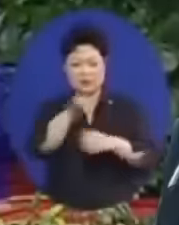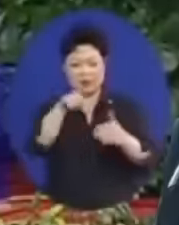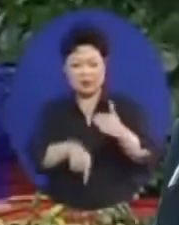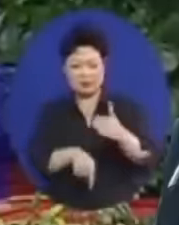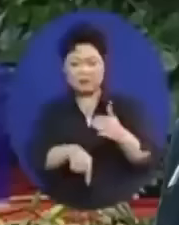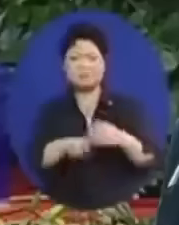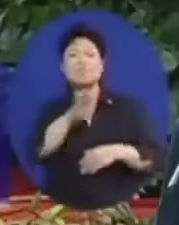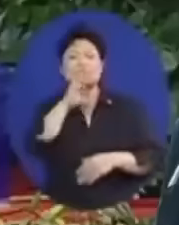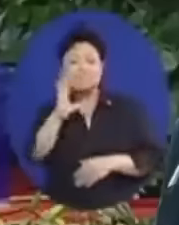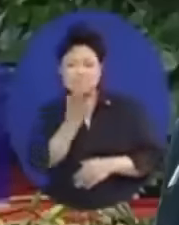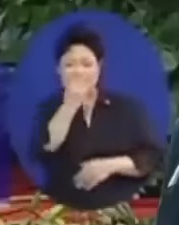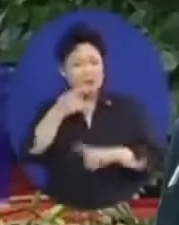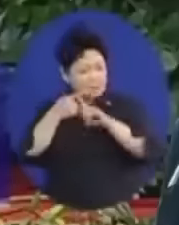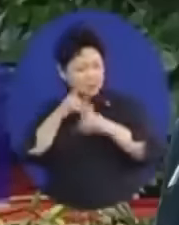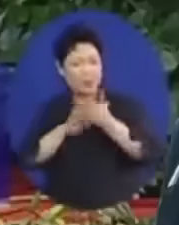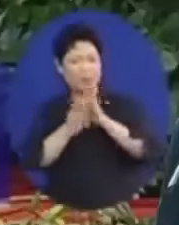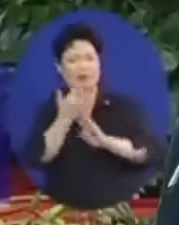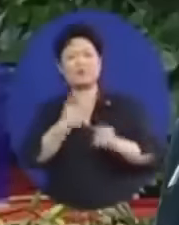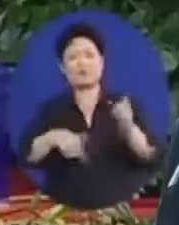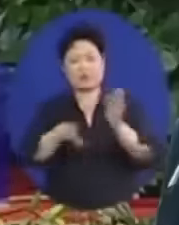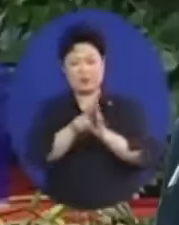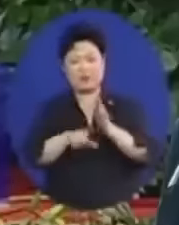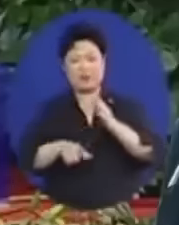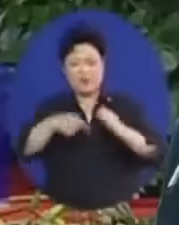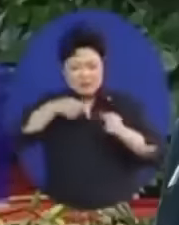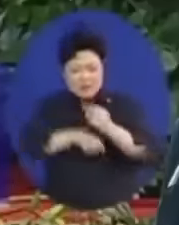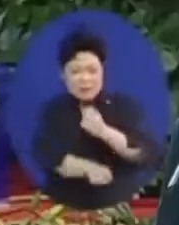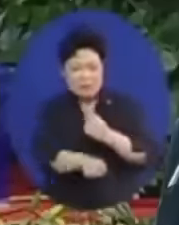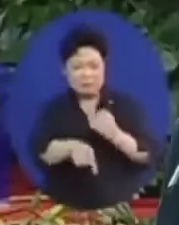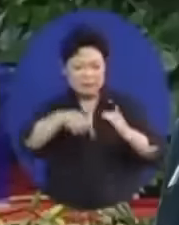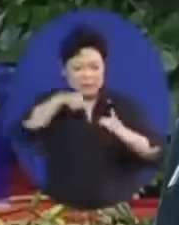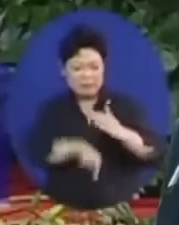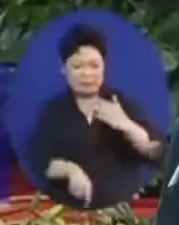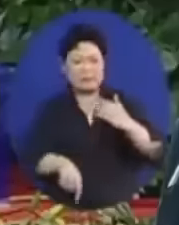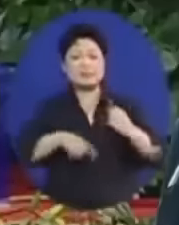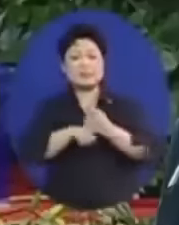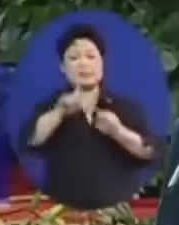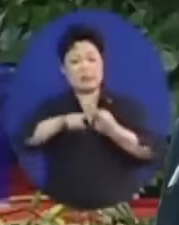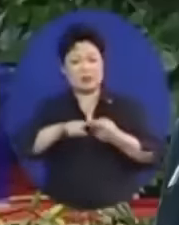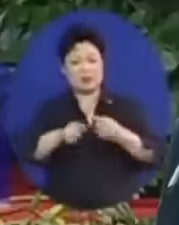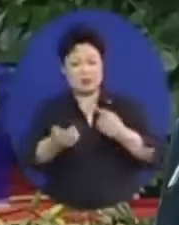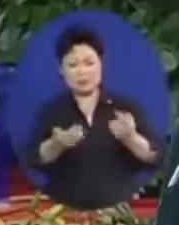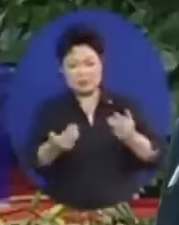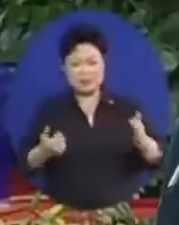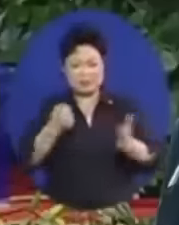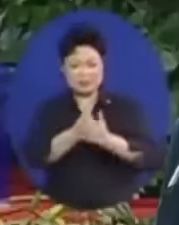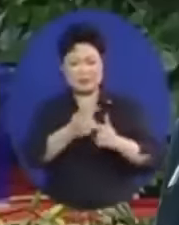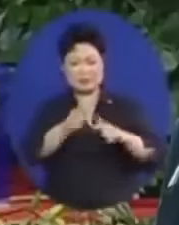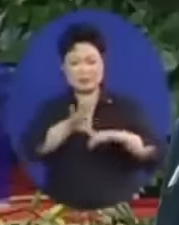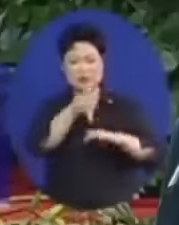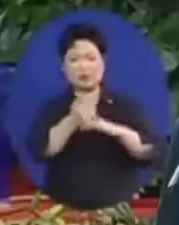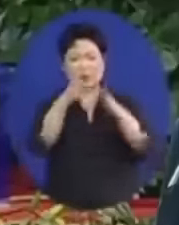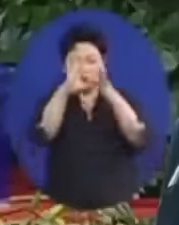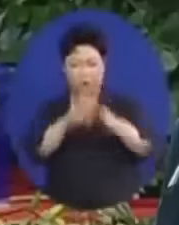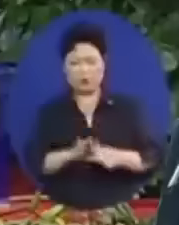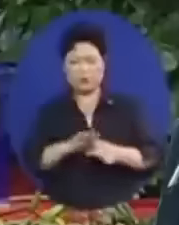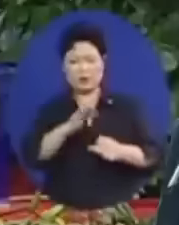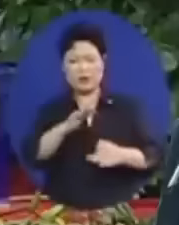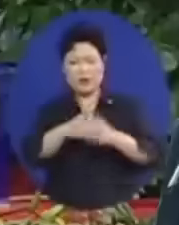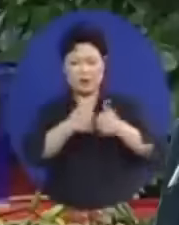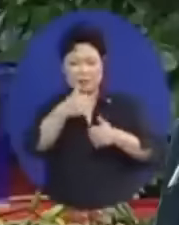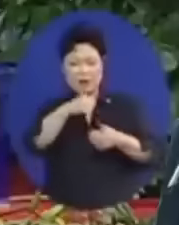앞에 걸어가고 흠이 없게 하시려고 그 기쁘신 뜻대로 우리를 예정하사 예수 그리스도로 말미암아 자기의 아들들이